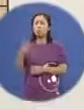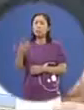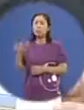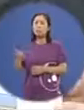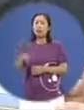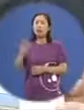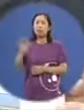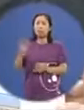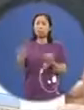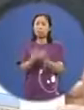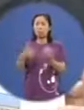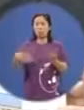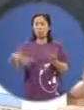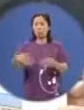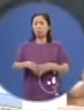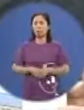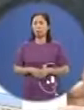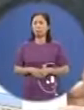別 の,